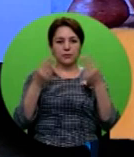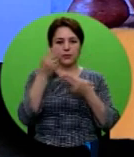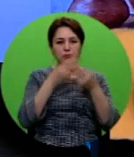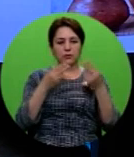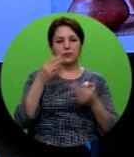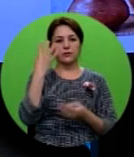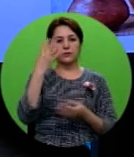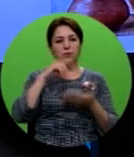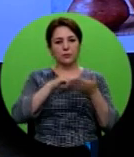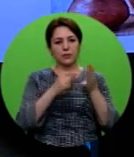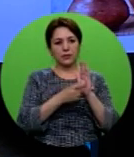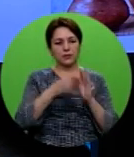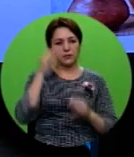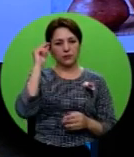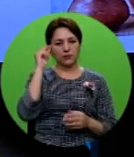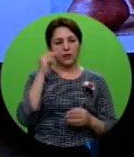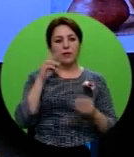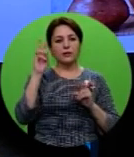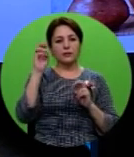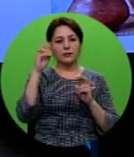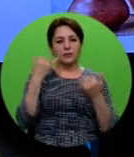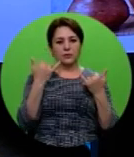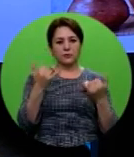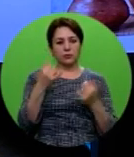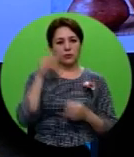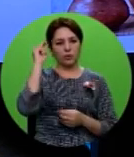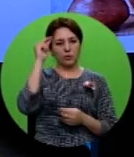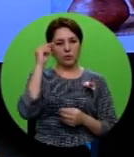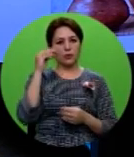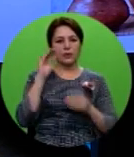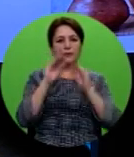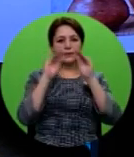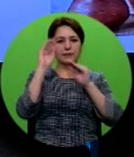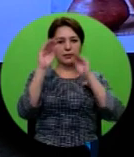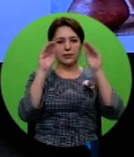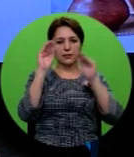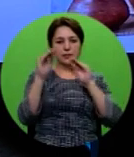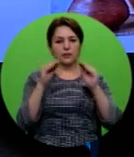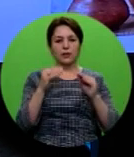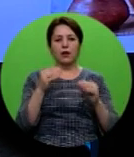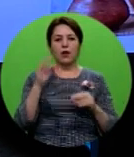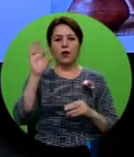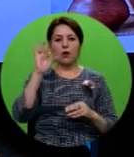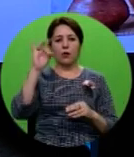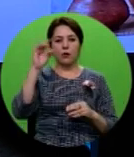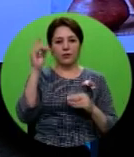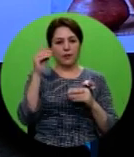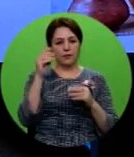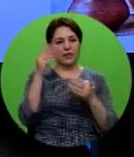4 классе. Тема сегодняшнего урока – создание орнамента для керамического